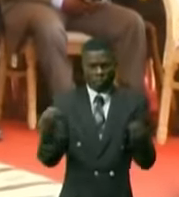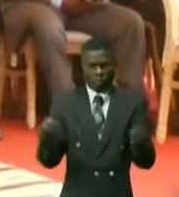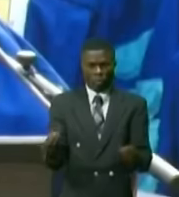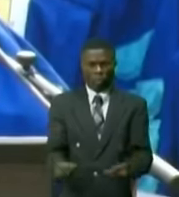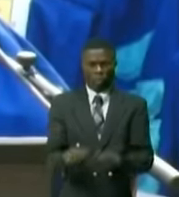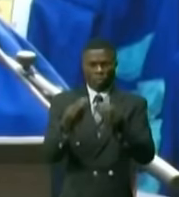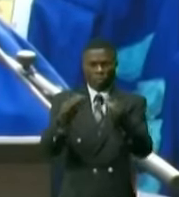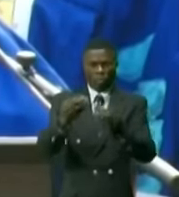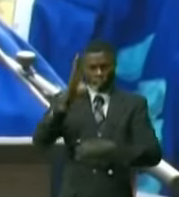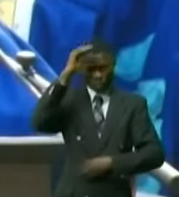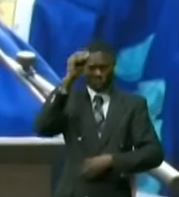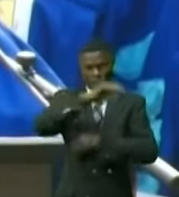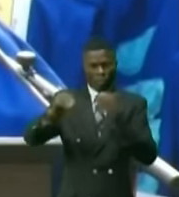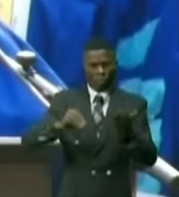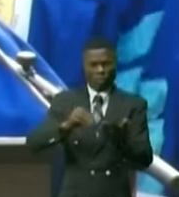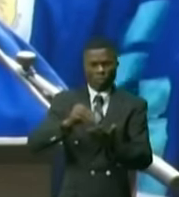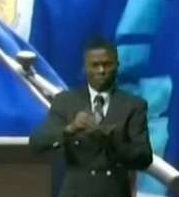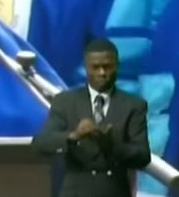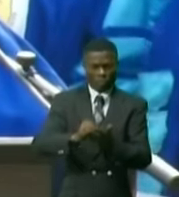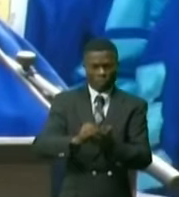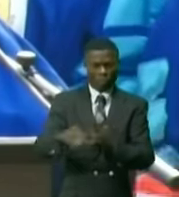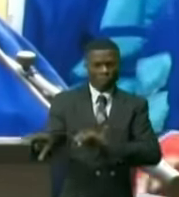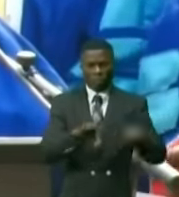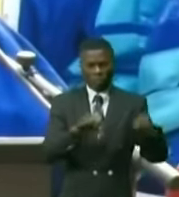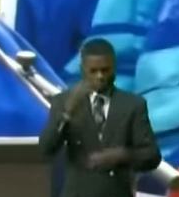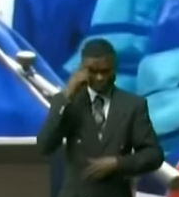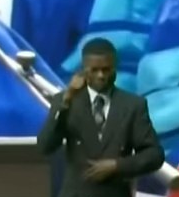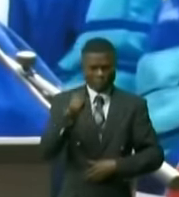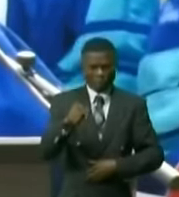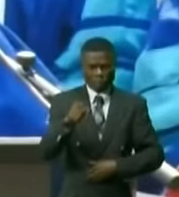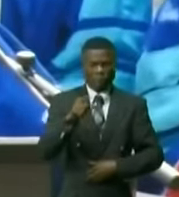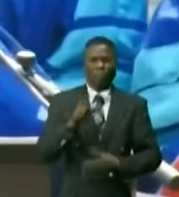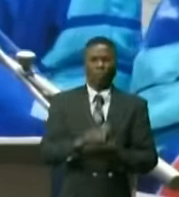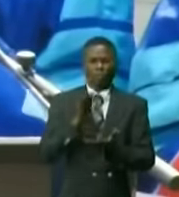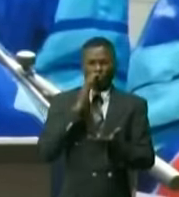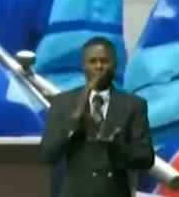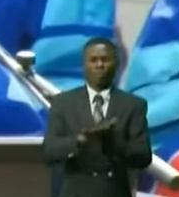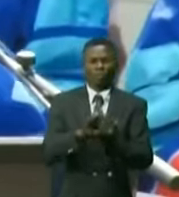placé l'homme au centre de votre action.